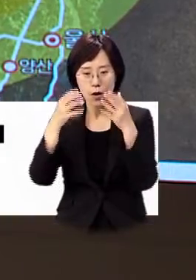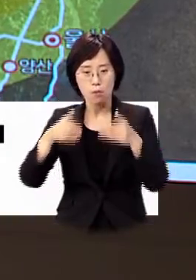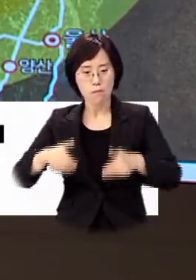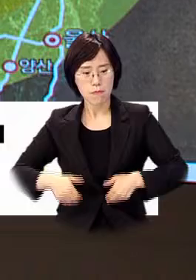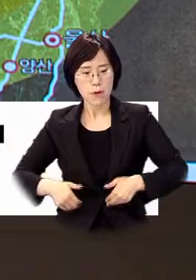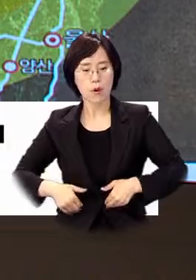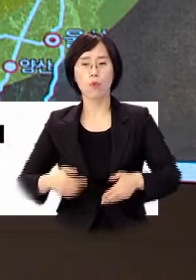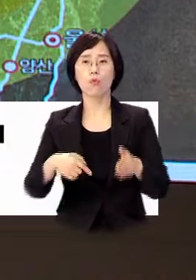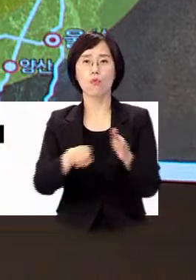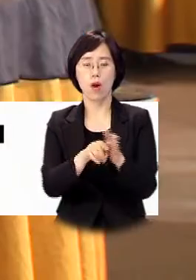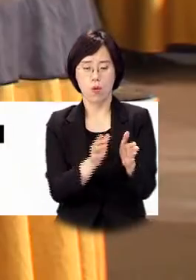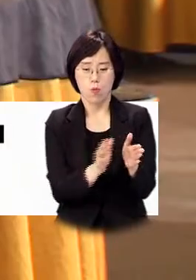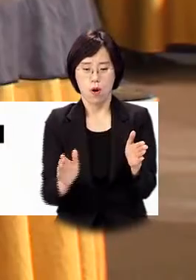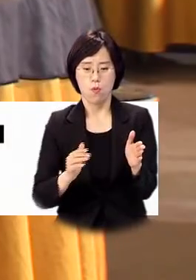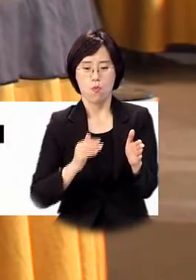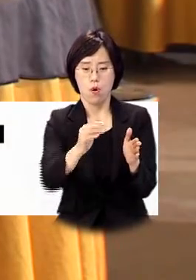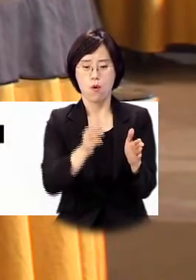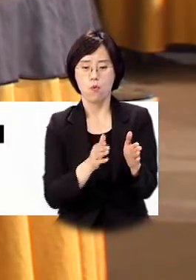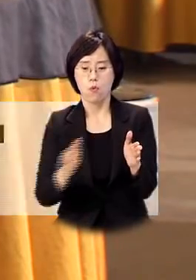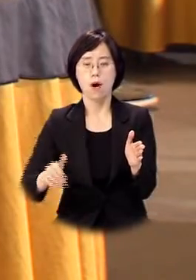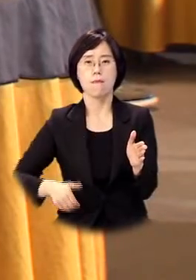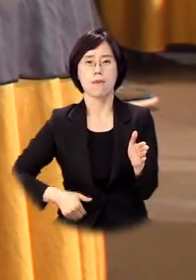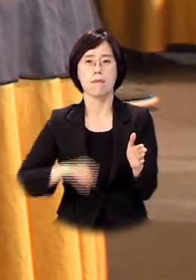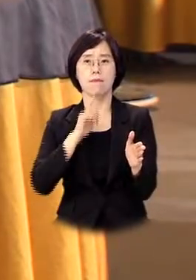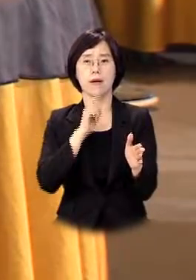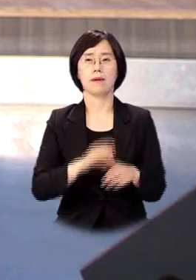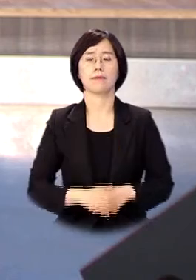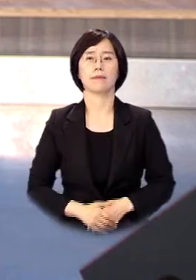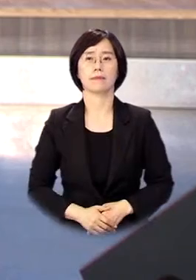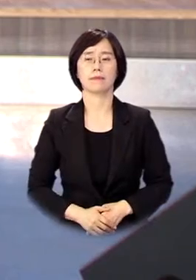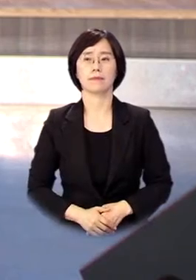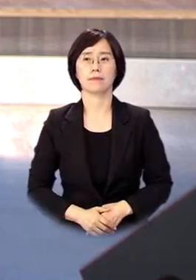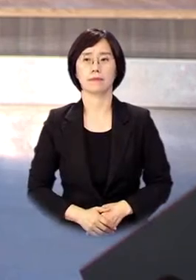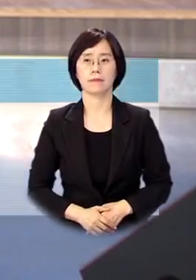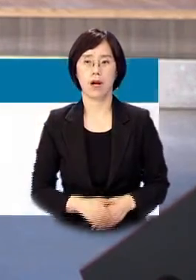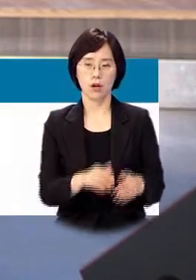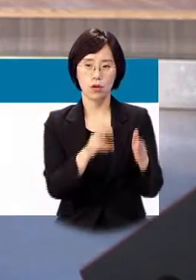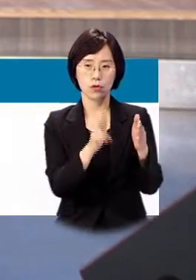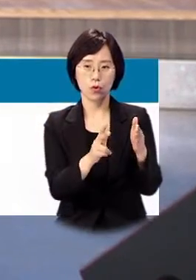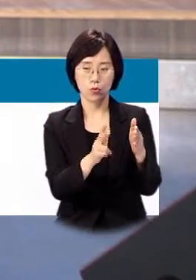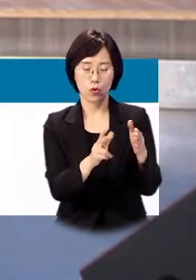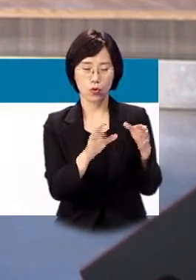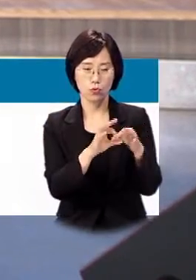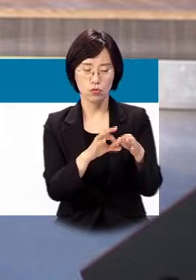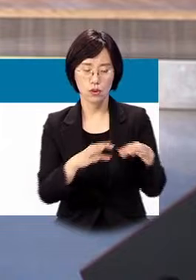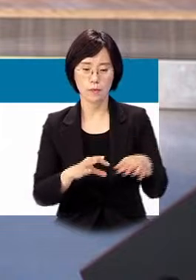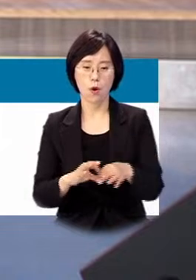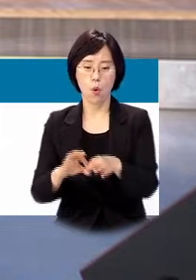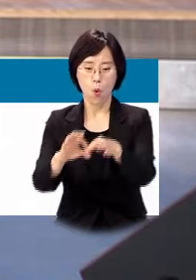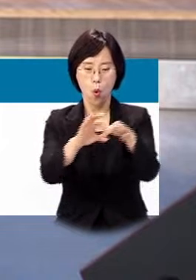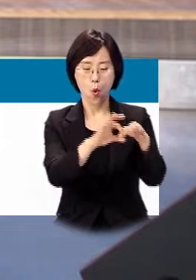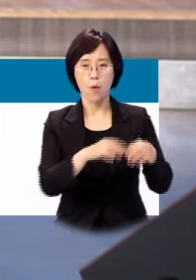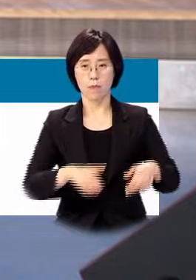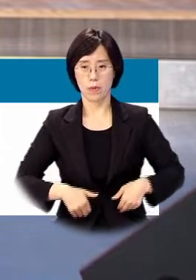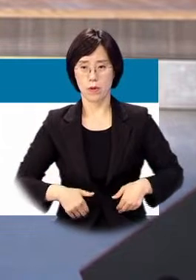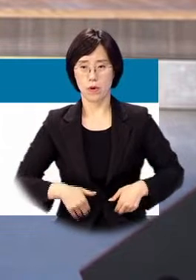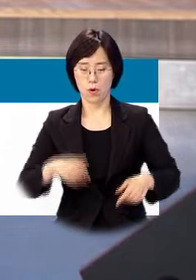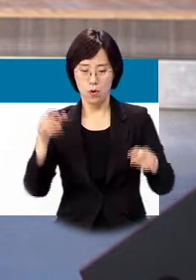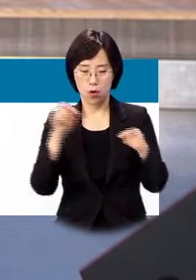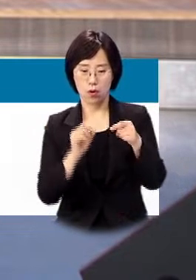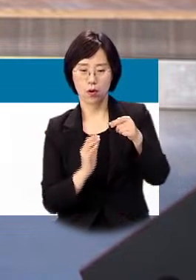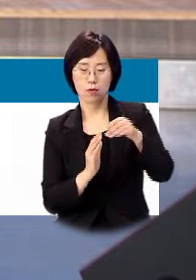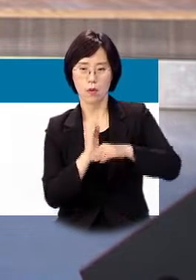창출할 수 있는 확장성도 보장돼야 한다는 지적입니다 설도 중심의 연계 체계를 갖추는 것이 중요하고요 접근성을